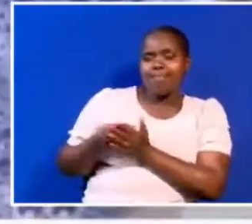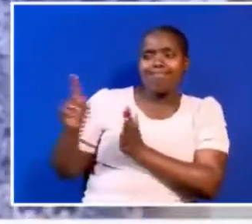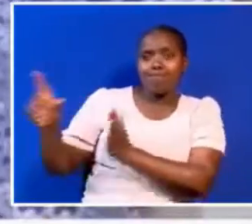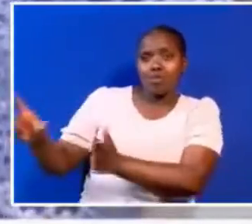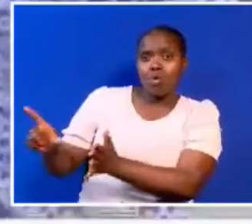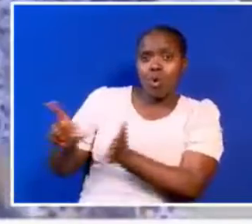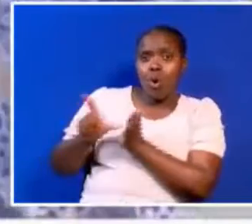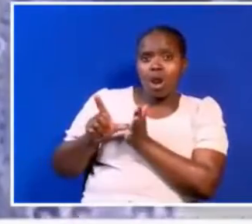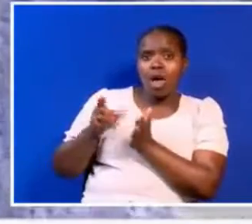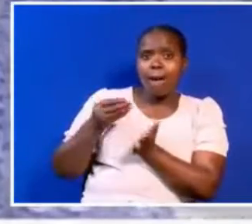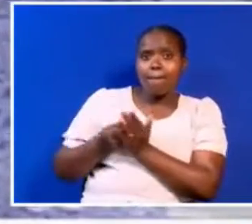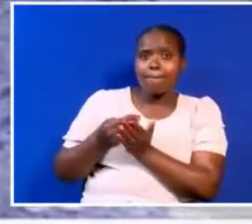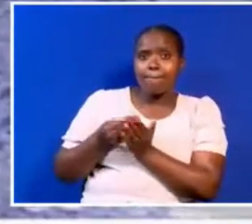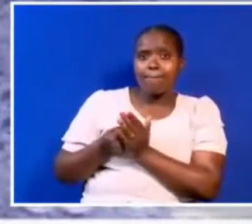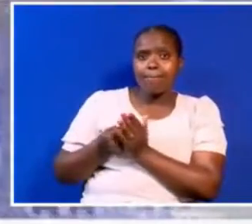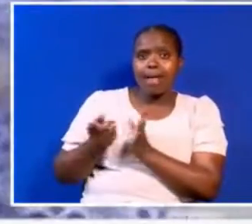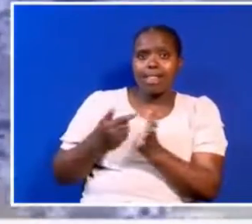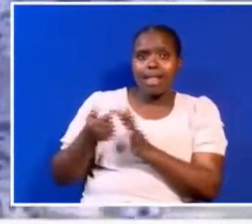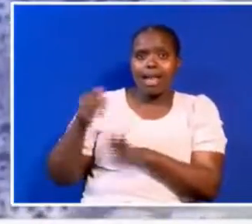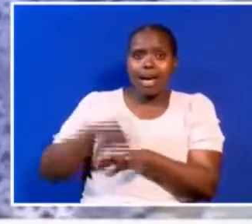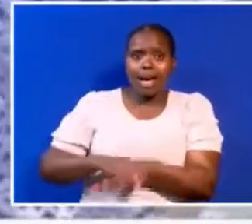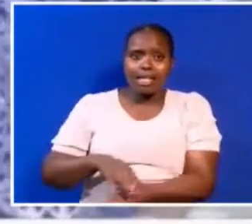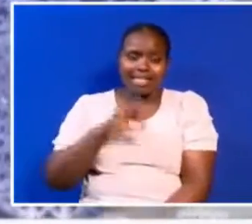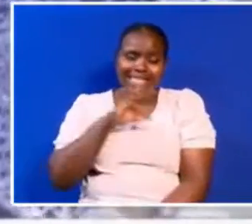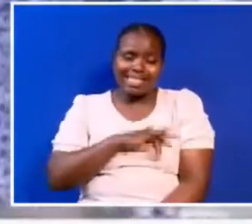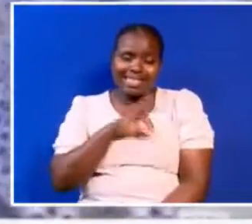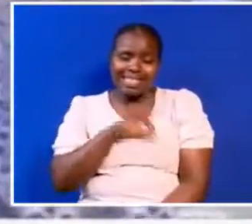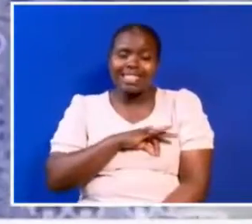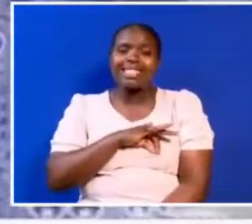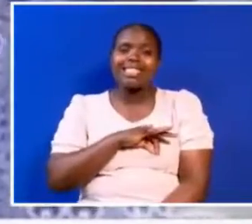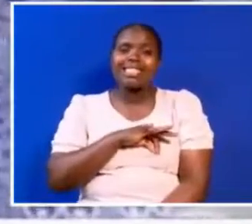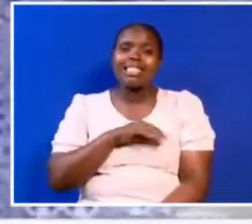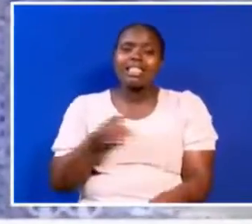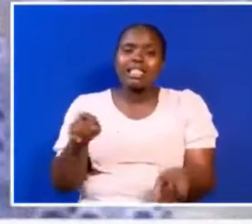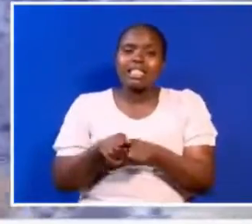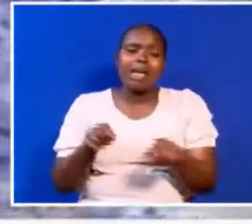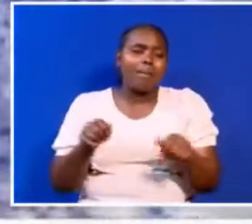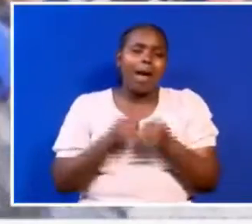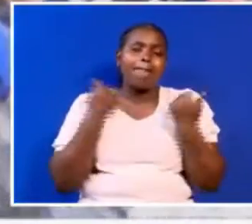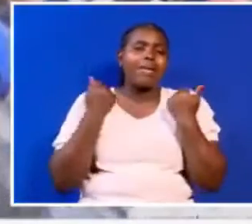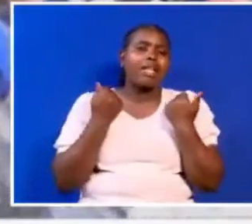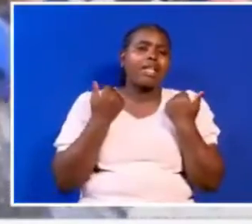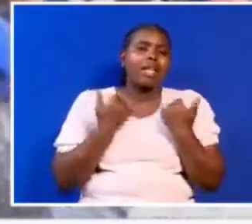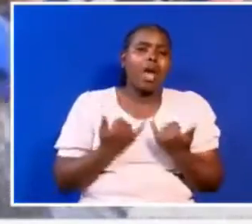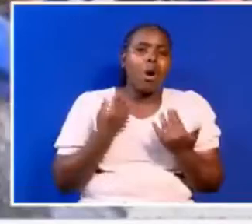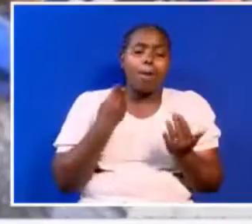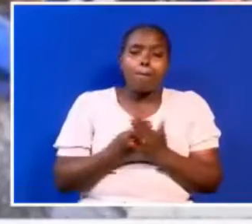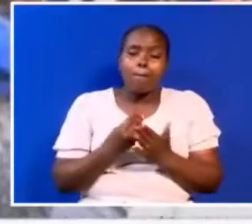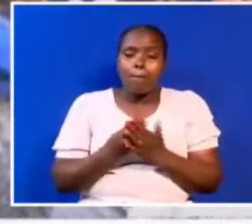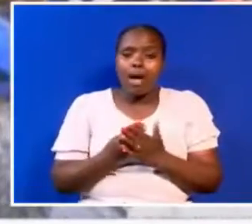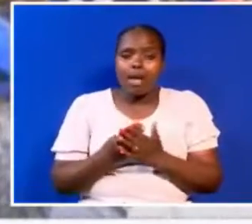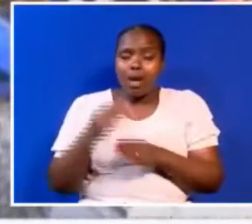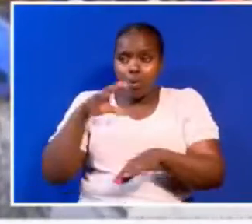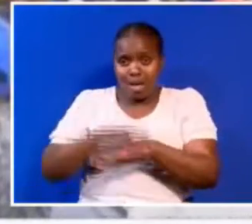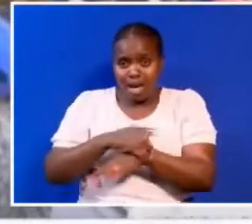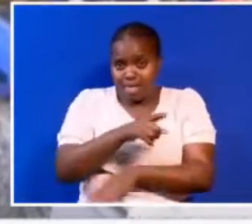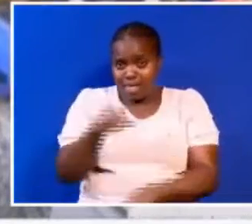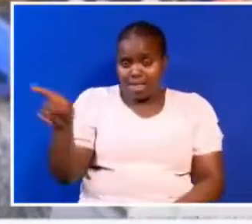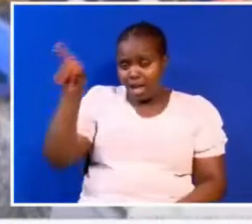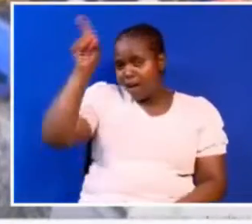pesa na pana interest ya juu kama vile inafanyika wakati huu. Pesa ambayo inakuja